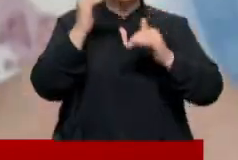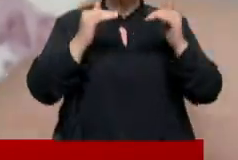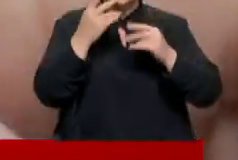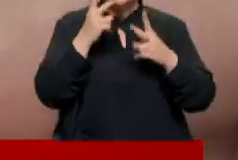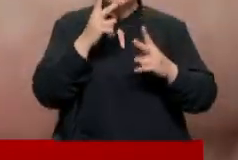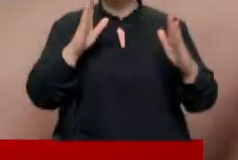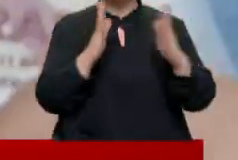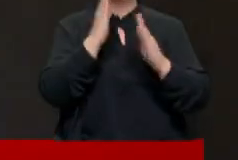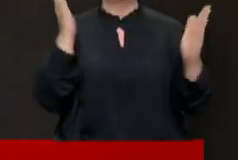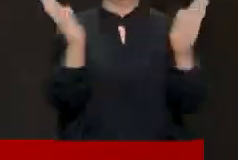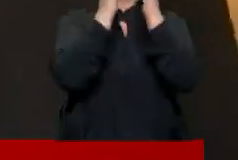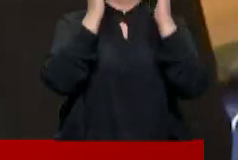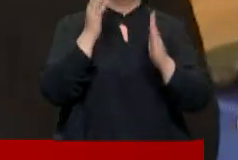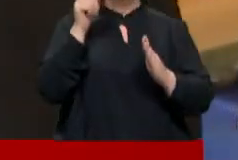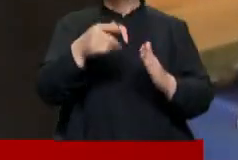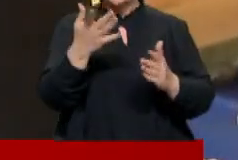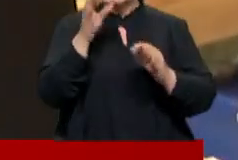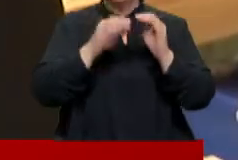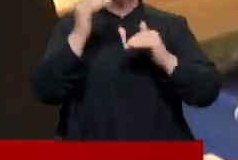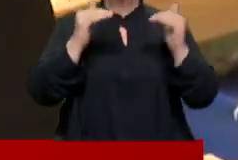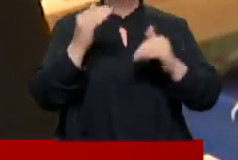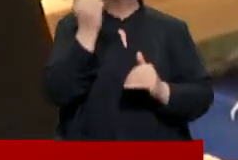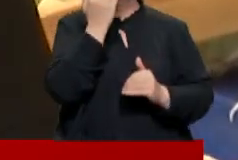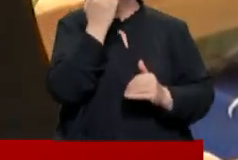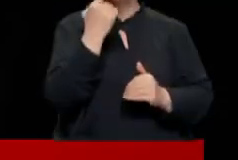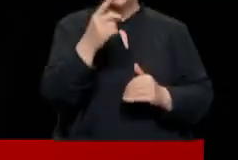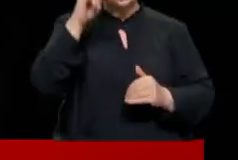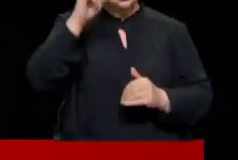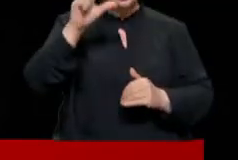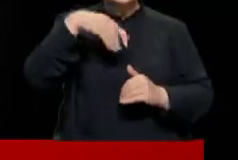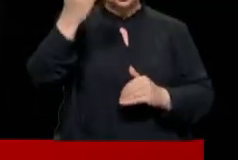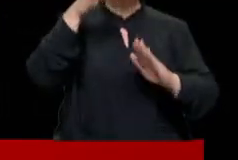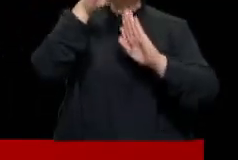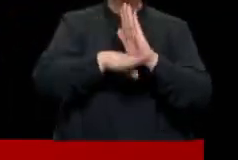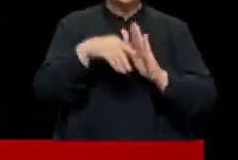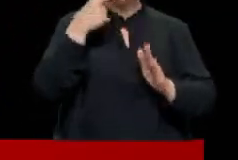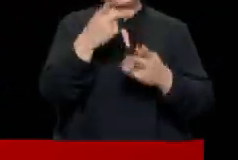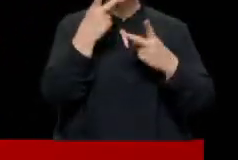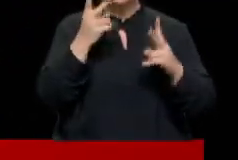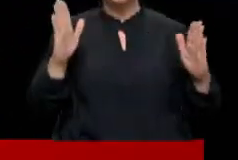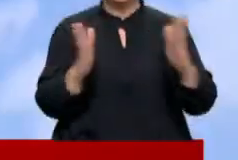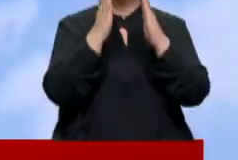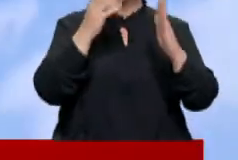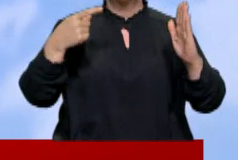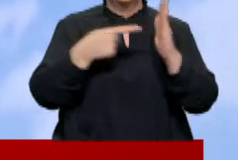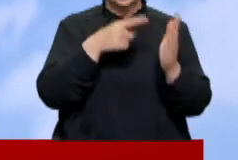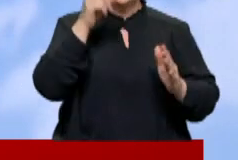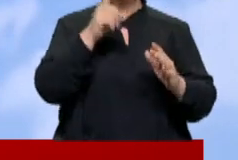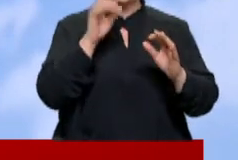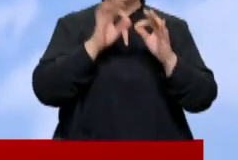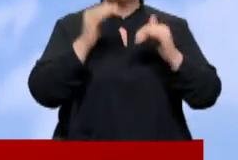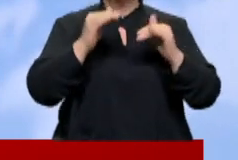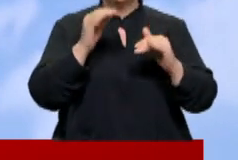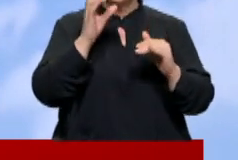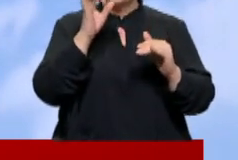tepkisi. Bakan Nebati bu kez de enflasyon geçici dedi. Aralık ayından sonra düşüş göreceğiz açıklaması da muhalefetin hedefi. Önce enflasyon